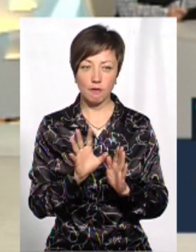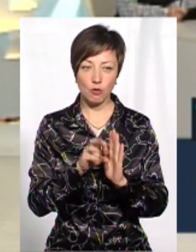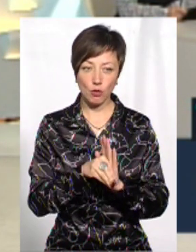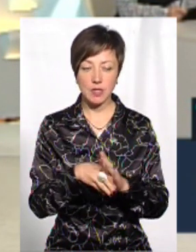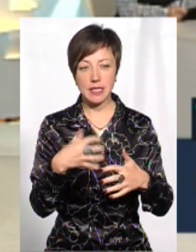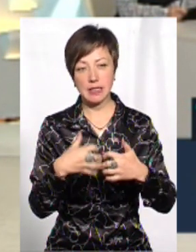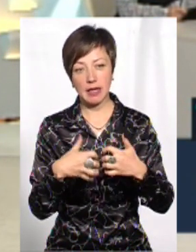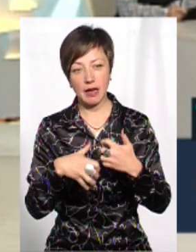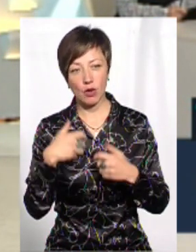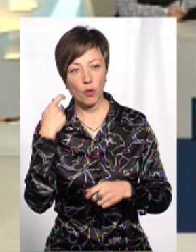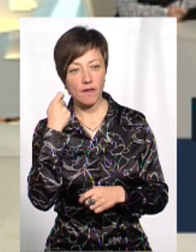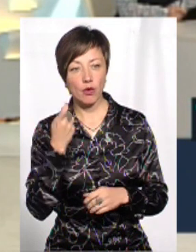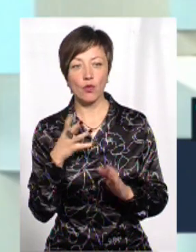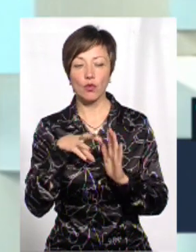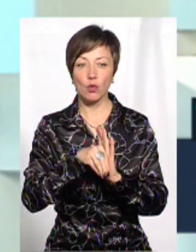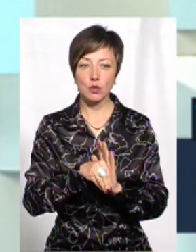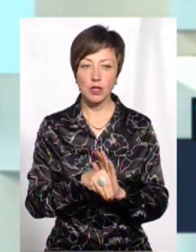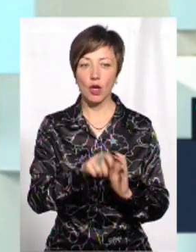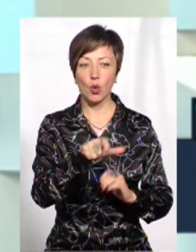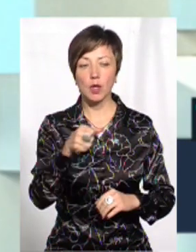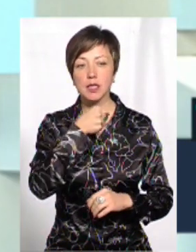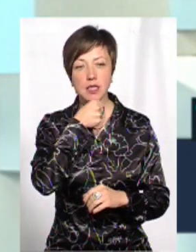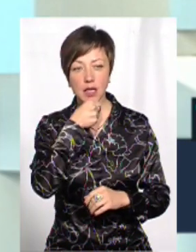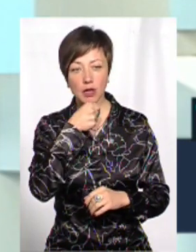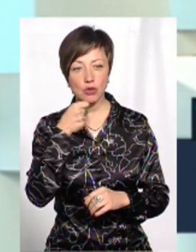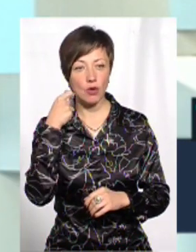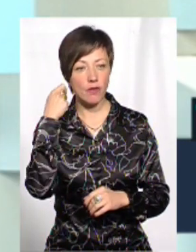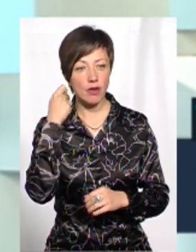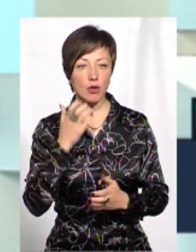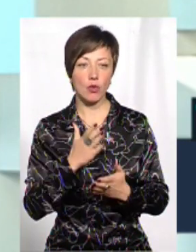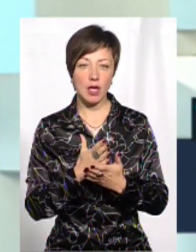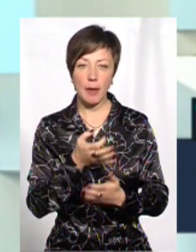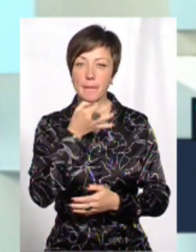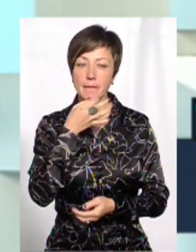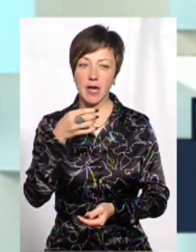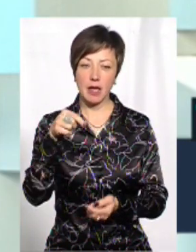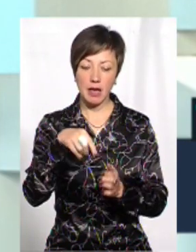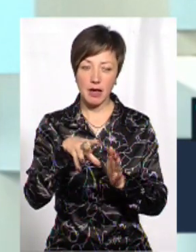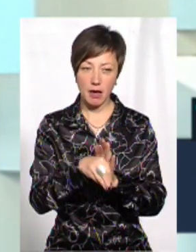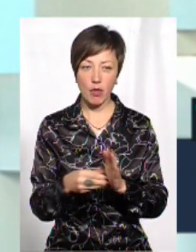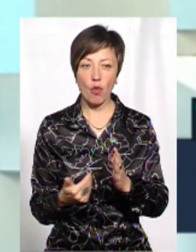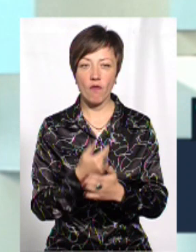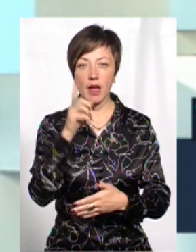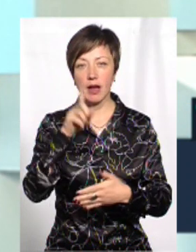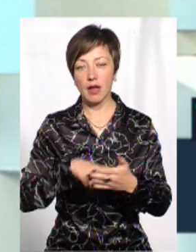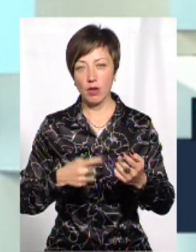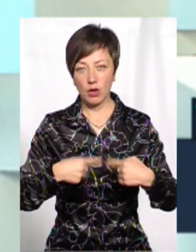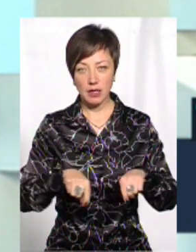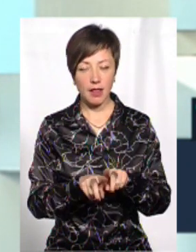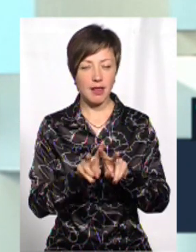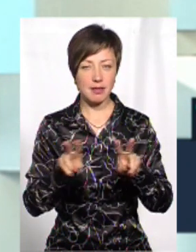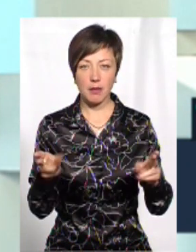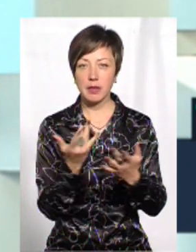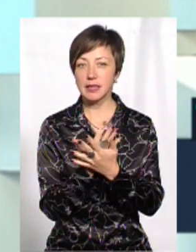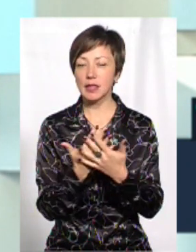людей середнього віку, в тому числі і людей старшого віку, є прихильниками нових релігійних організацій. Так само строкати